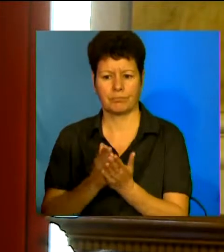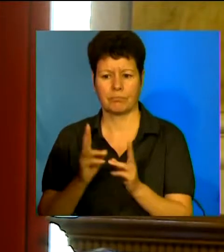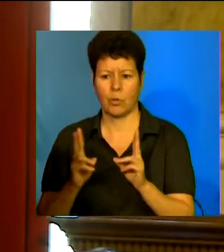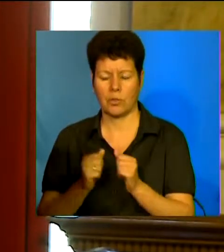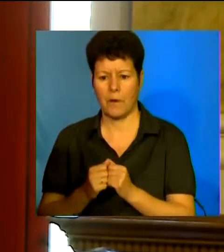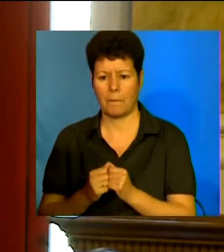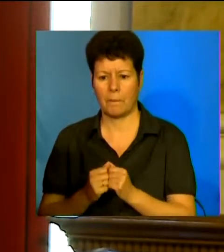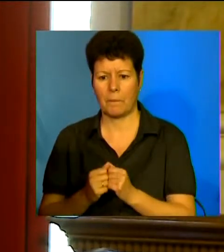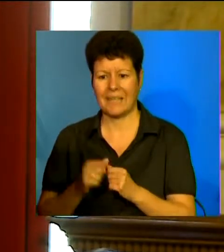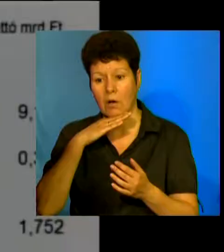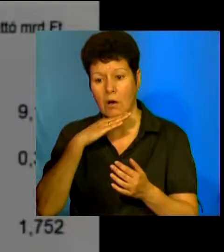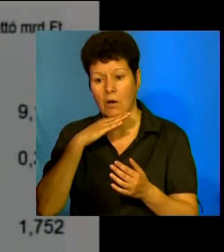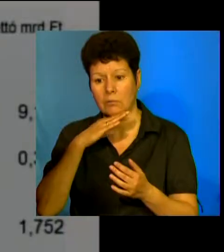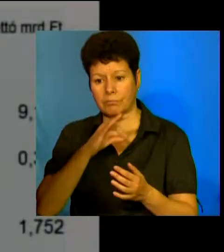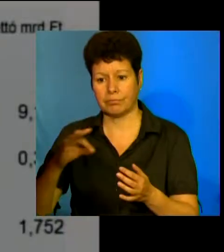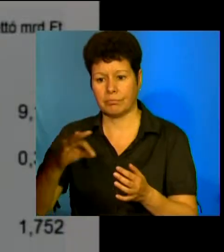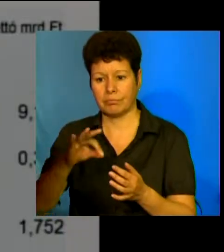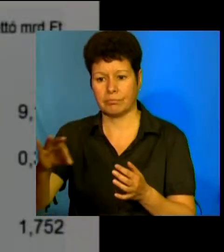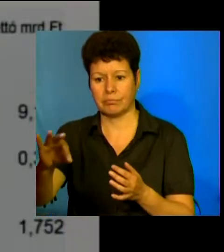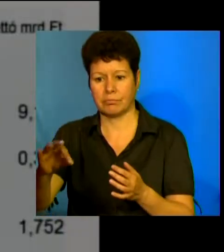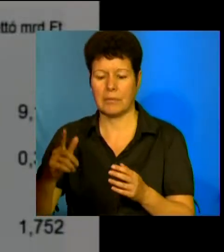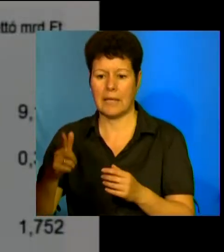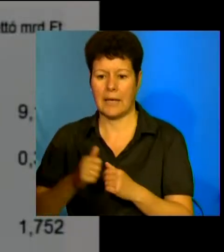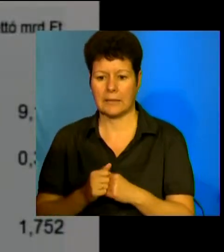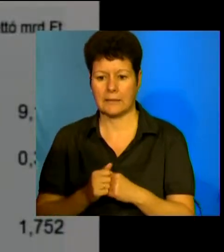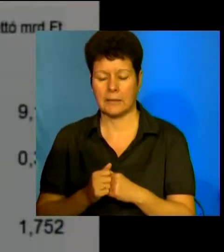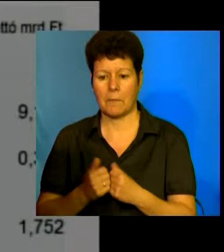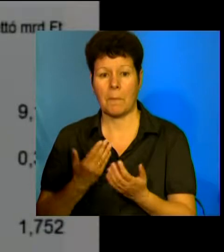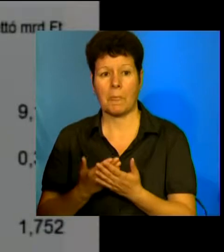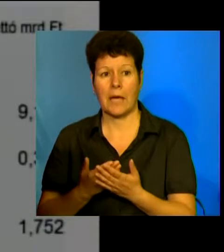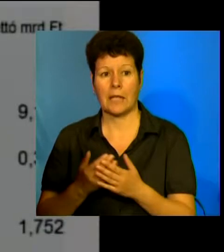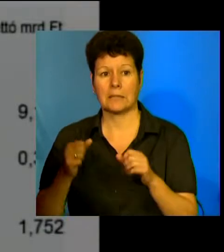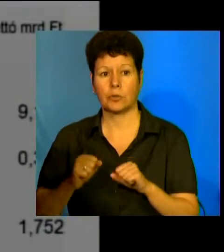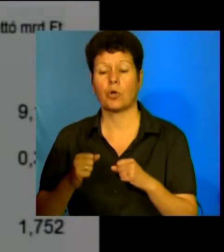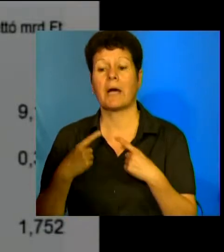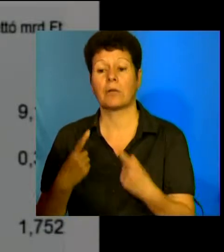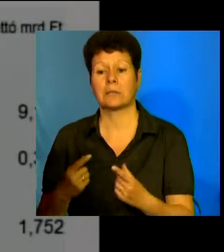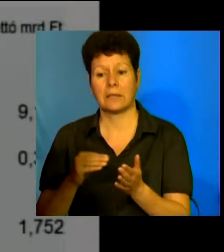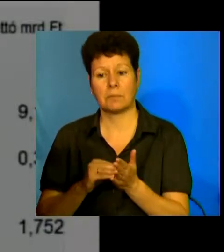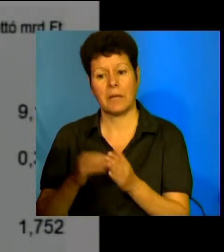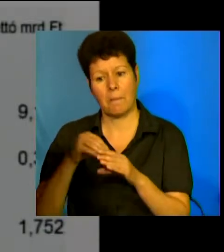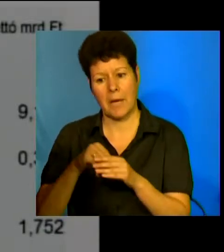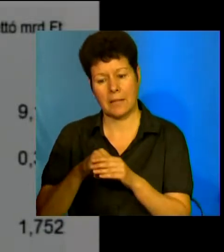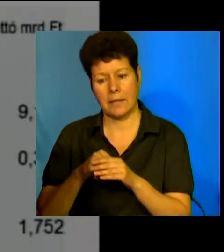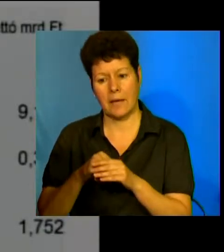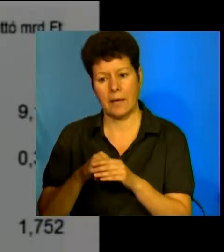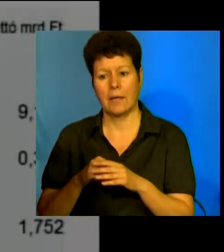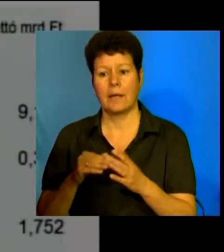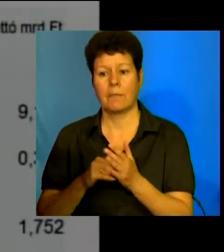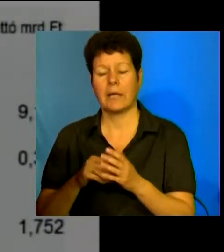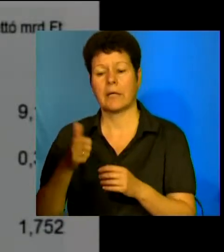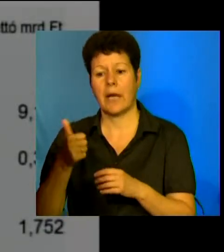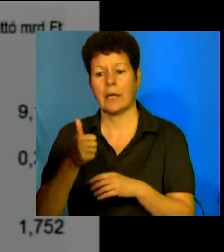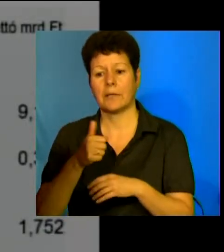közlekedési eszköz kialakítása a közműkiváltásokkal már megkezdődött. A következő lépésként vásárhelyen 3,3 kilométer